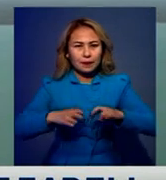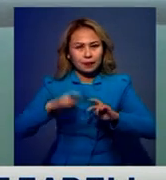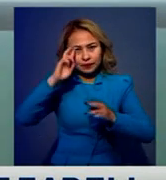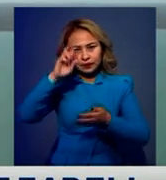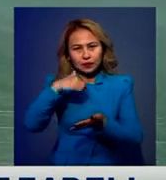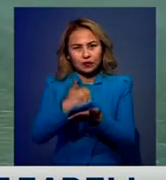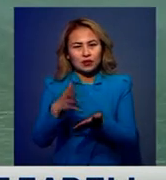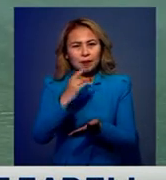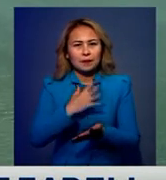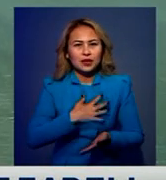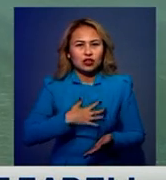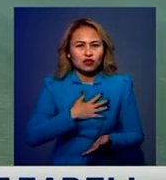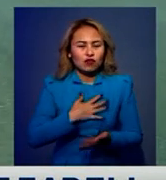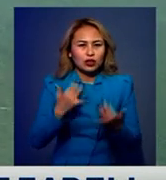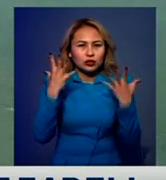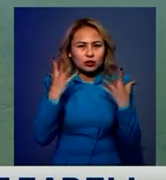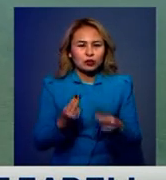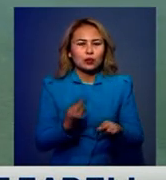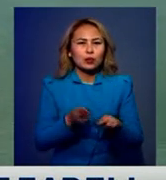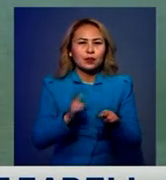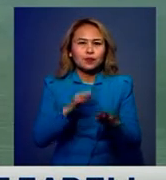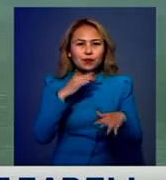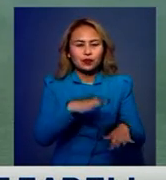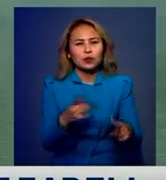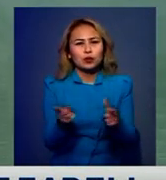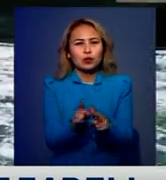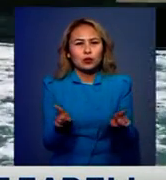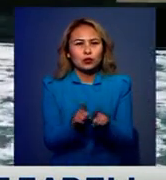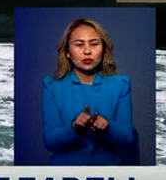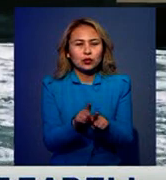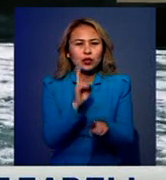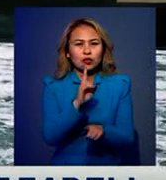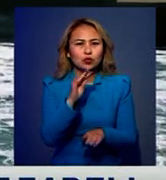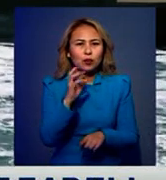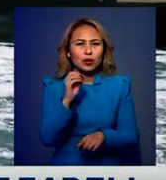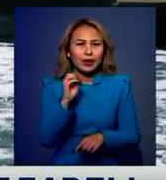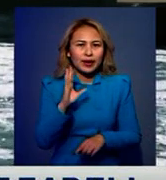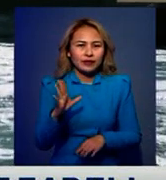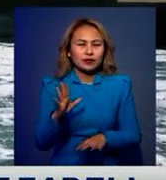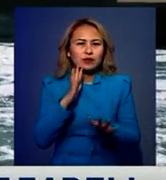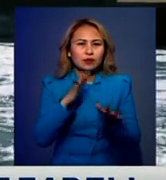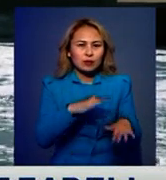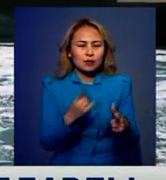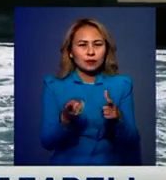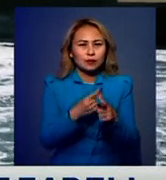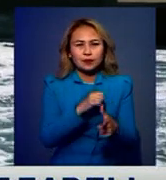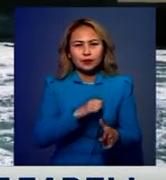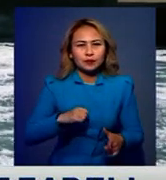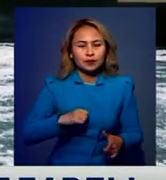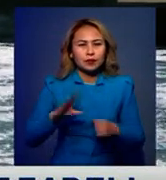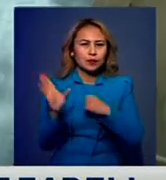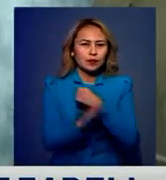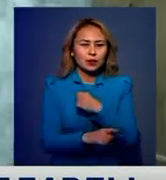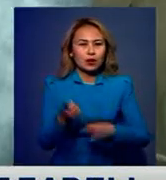басшысын алаңдатып отыр. Әсіресе, кіші аралдың қазіргі күйі көңілге көншітпейді. Қасым-Жомарт Тоқаев Көкарал бөгетінің төменгі бөлігін дереу